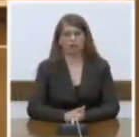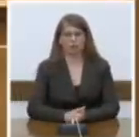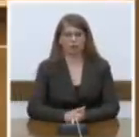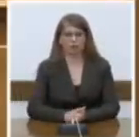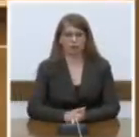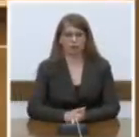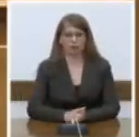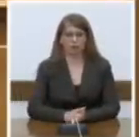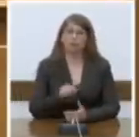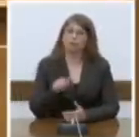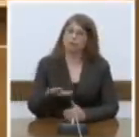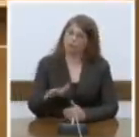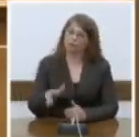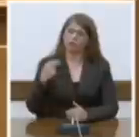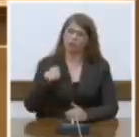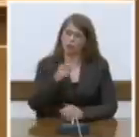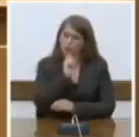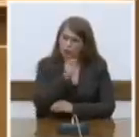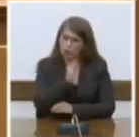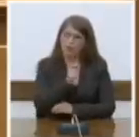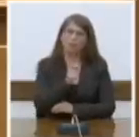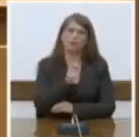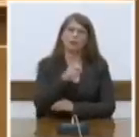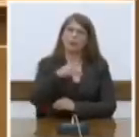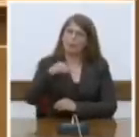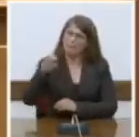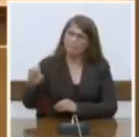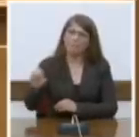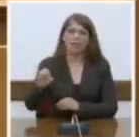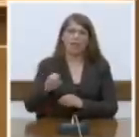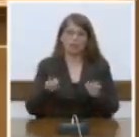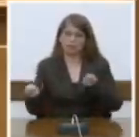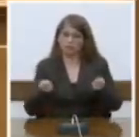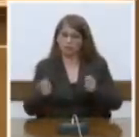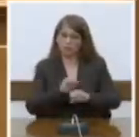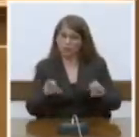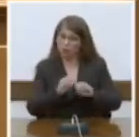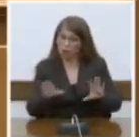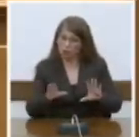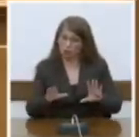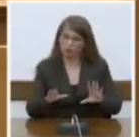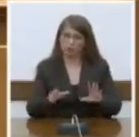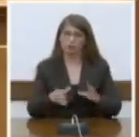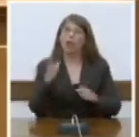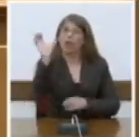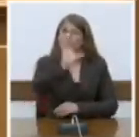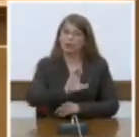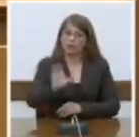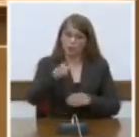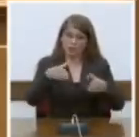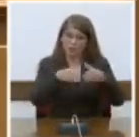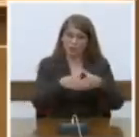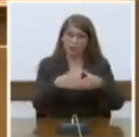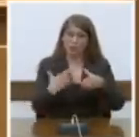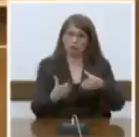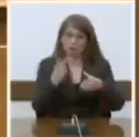Και αυτό αφορά προφανώς και τους δημοσιογράφους, αφορά και τα μέσα ενημέρωσης, αφορά και τη χειραγώγηση της πληροφορίας, αφορά και την Ευρωπαϊκή Επιτροπή, η οποία είπε ότι για το